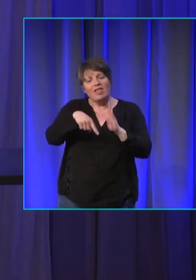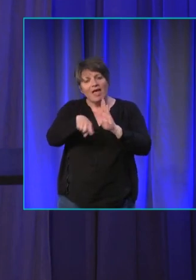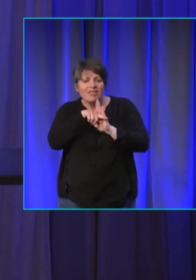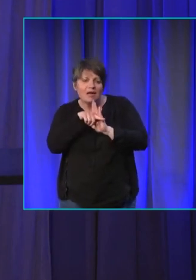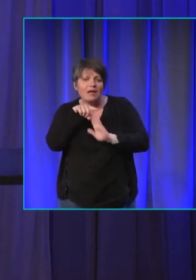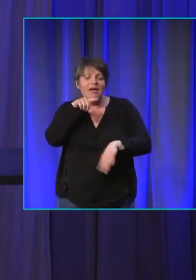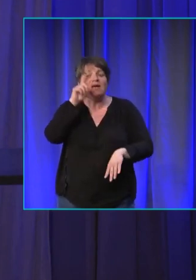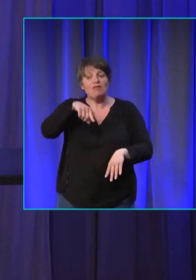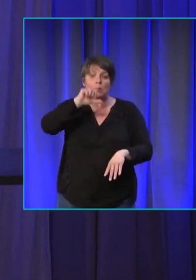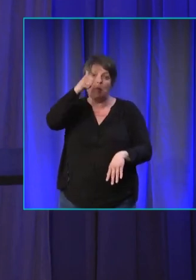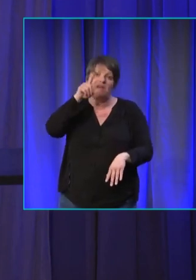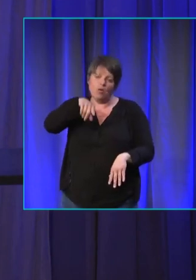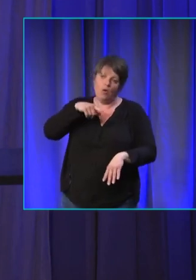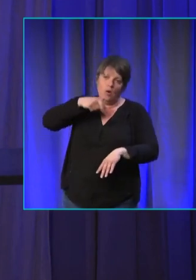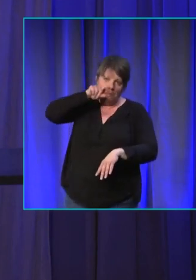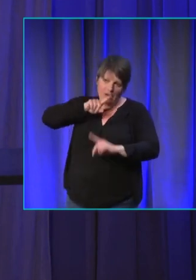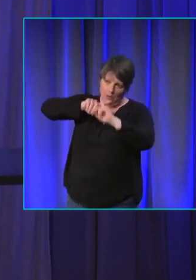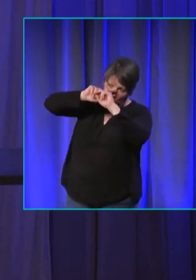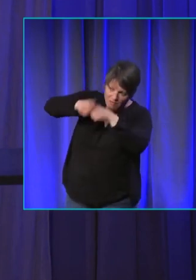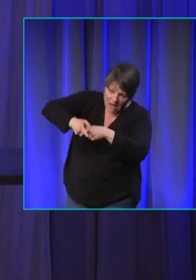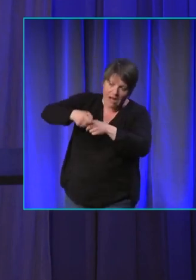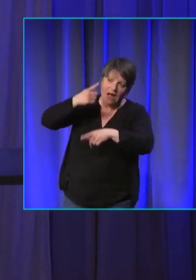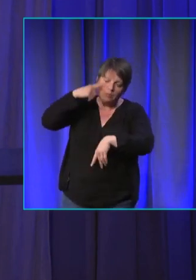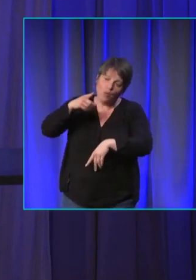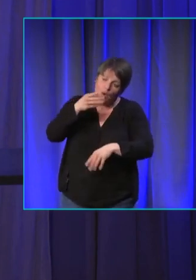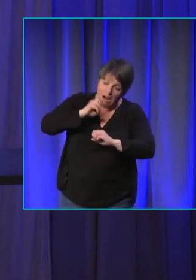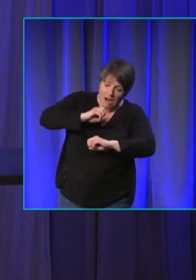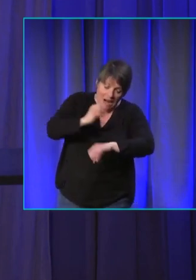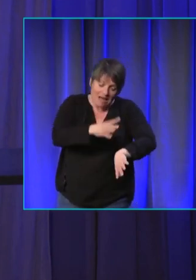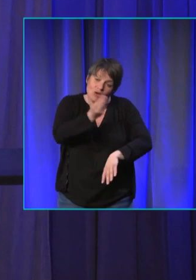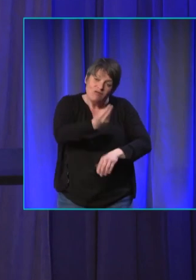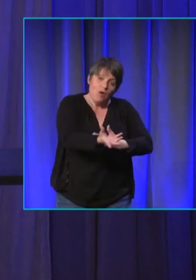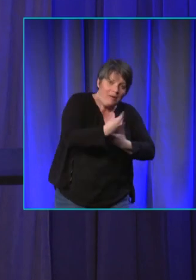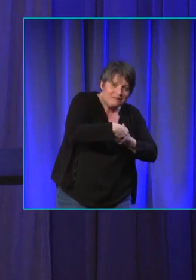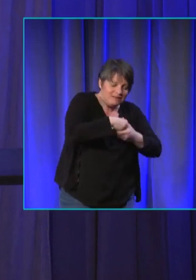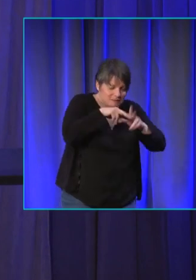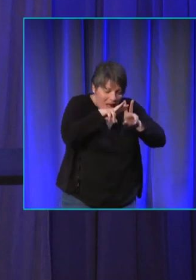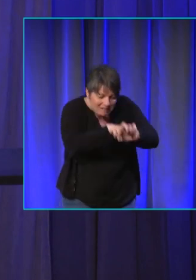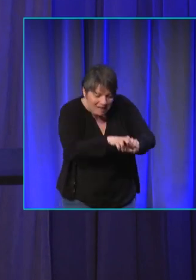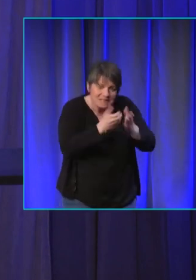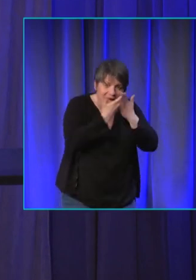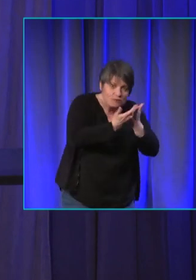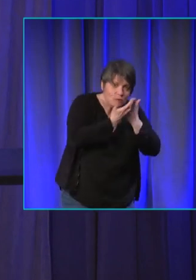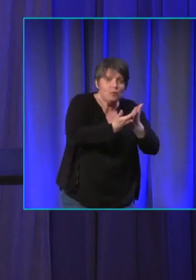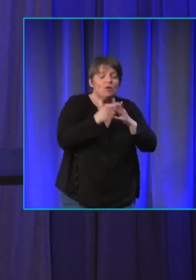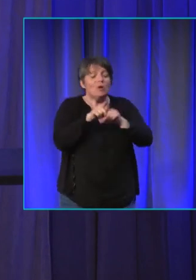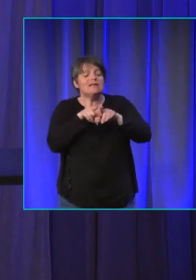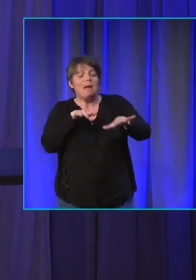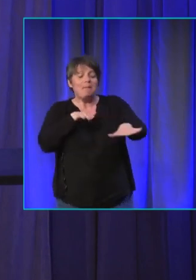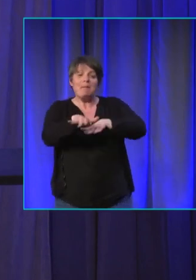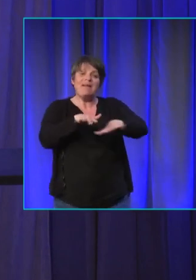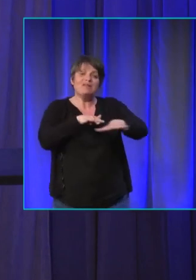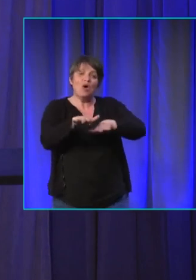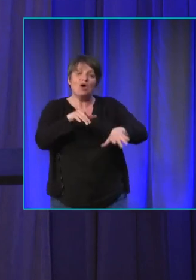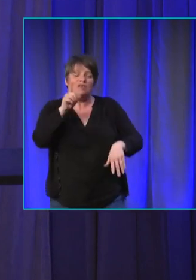lorsqu'il faut déjà convaincre les parents, voilà, pour que leurs enfants participent aux études. Après, au niveau méthodologique, il faut faire en sorte que les mesures soient